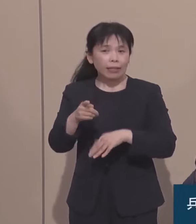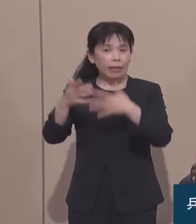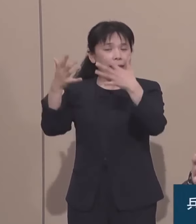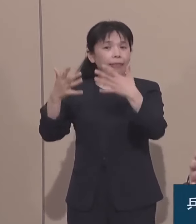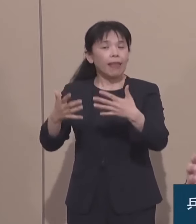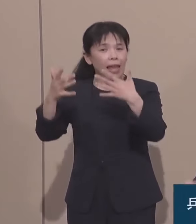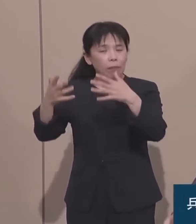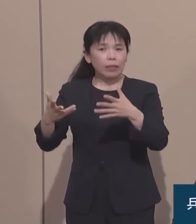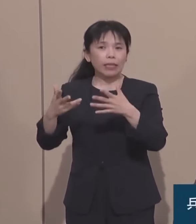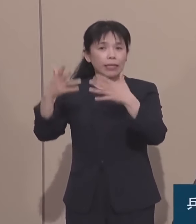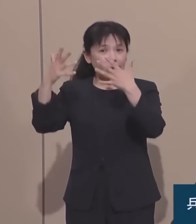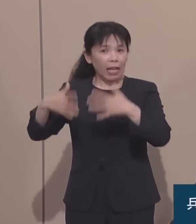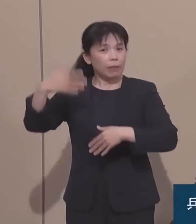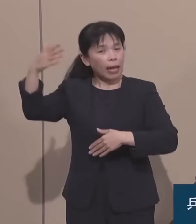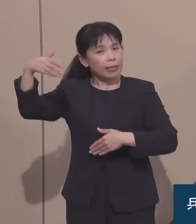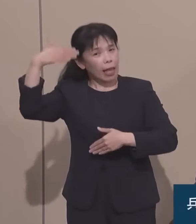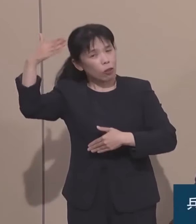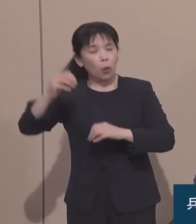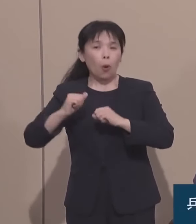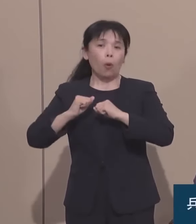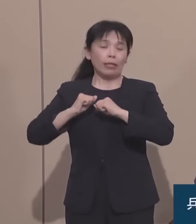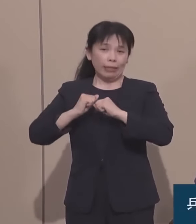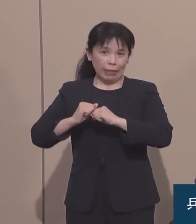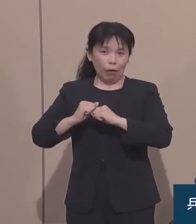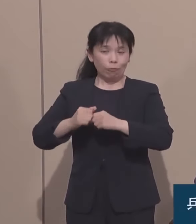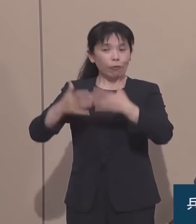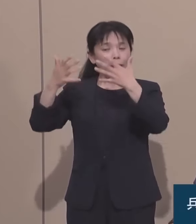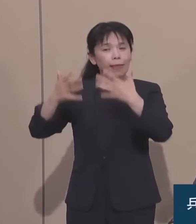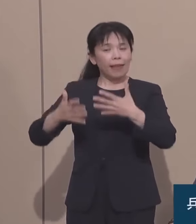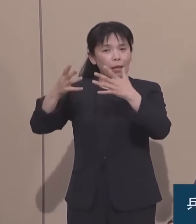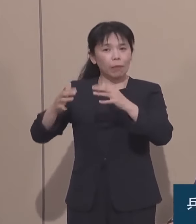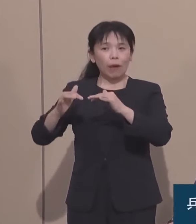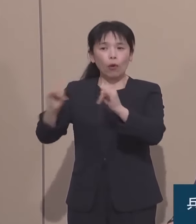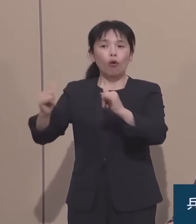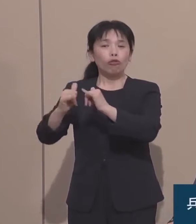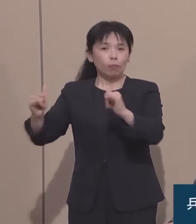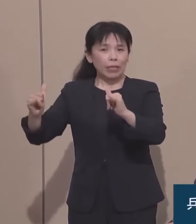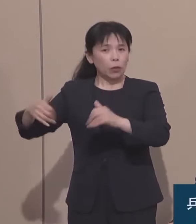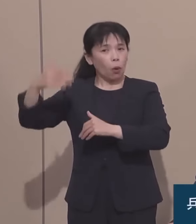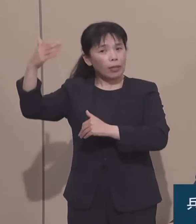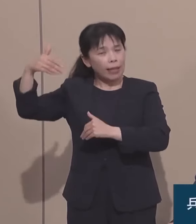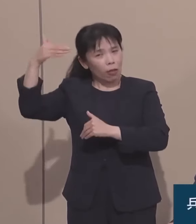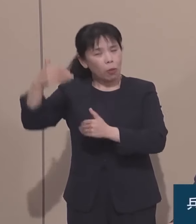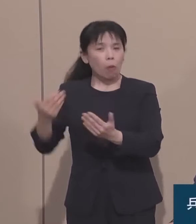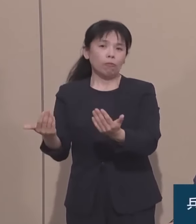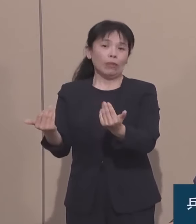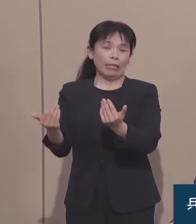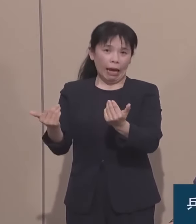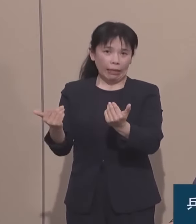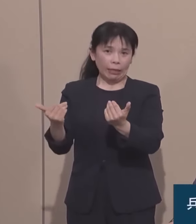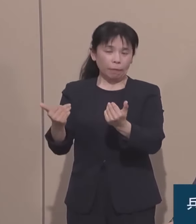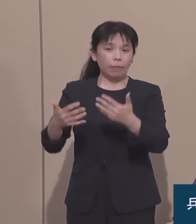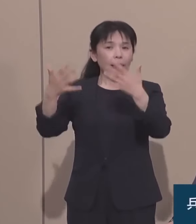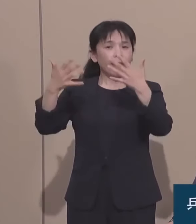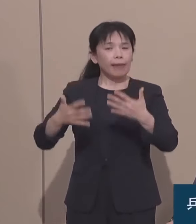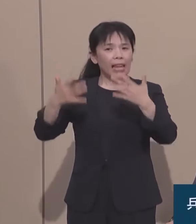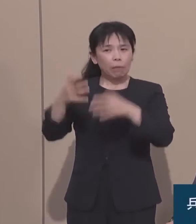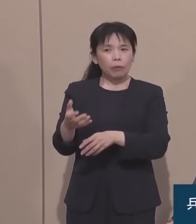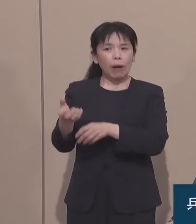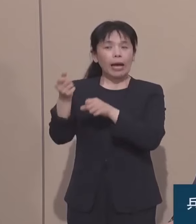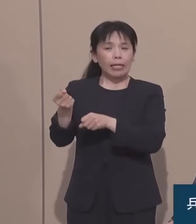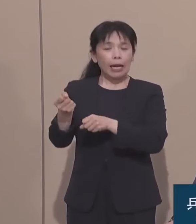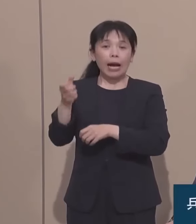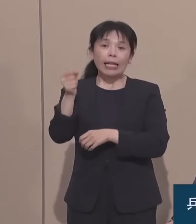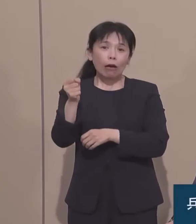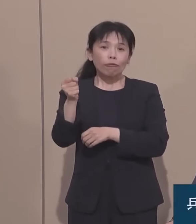国民を洗脳しようとしているテレビは国民を洗脳する装置テレビは核兵器に勝る